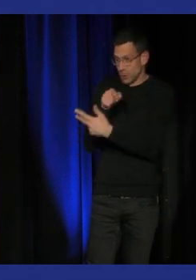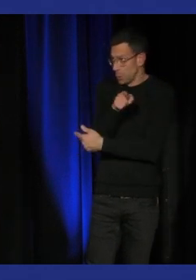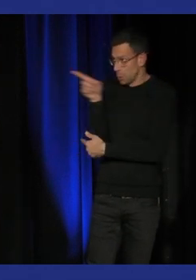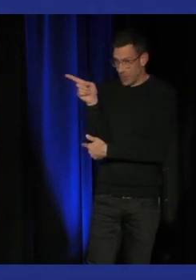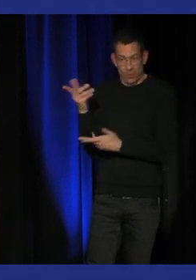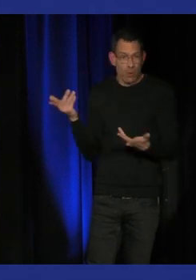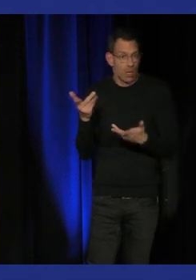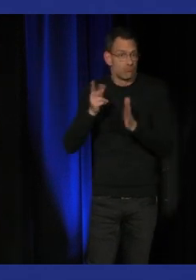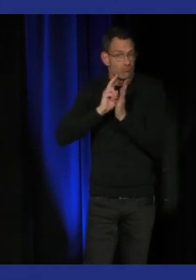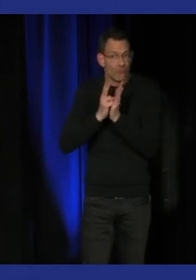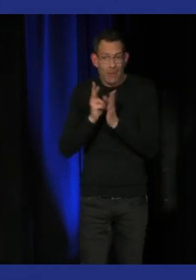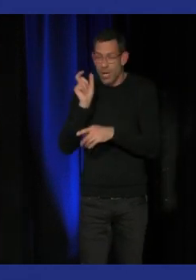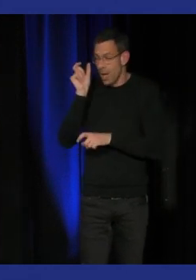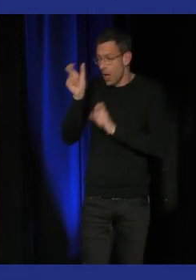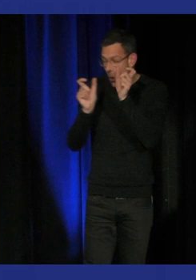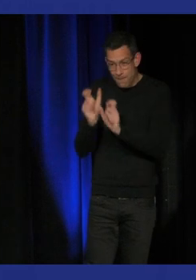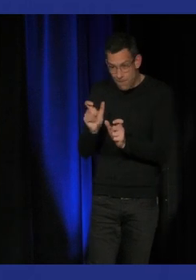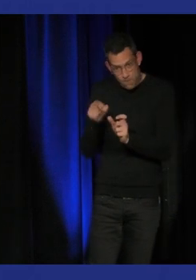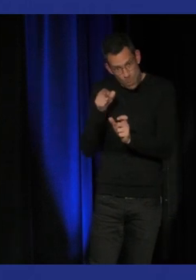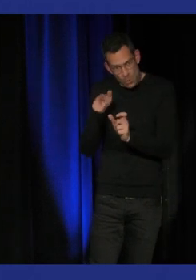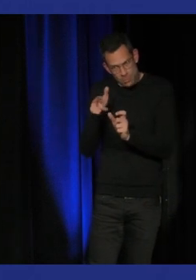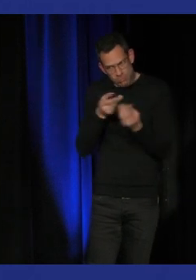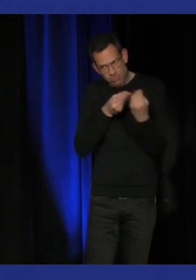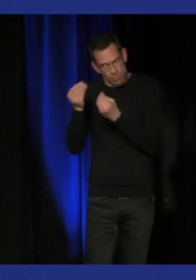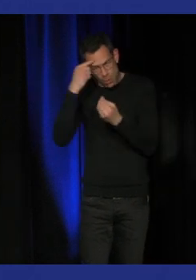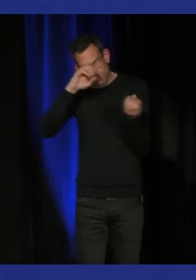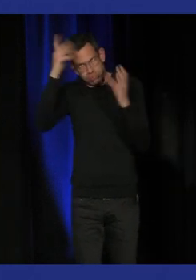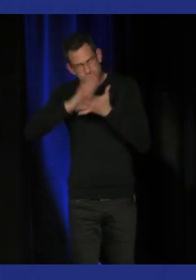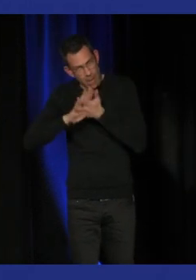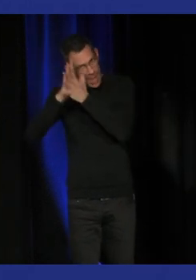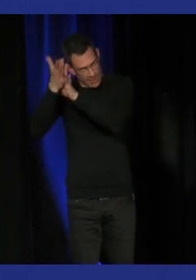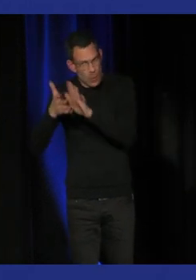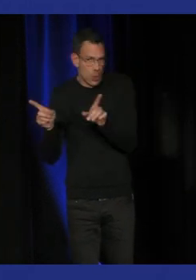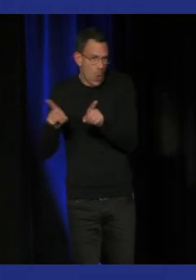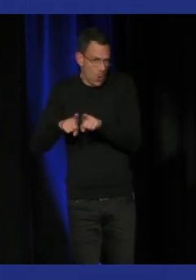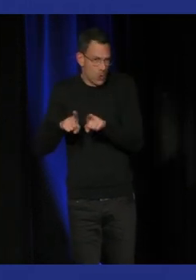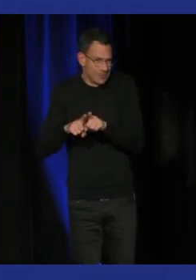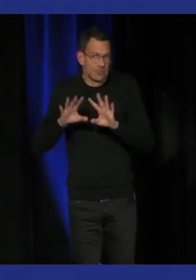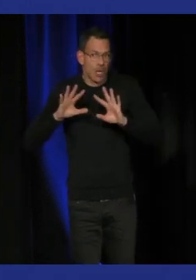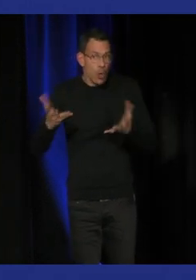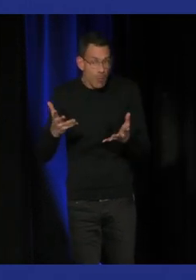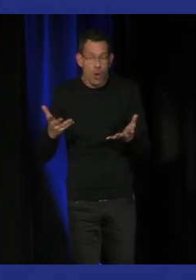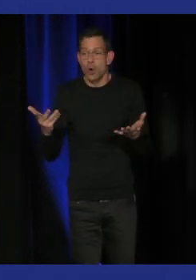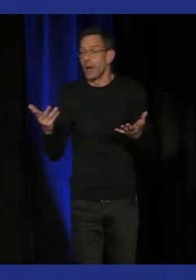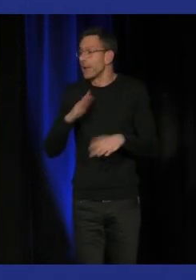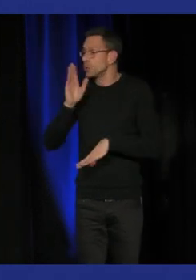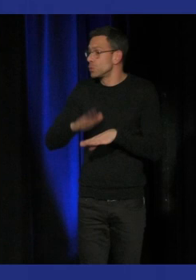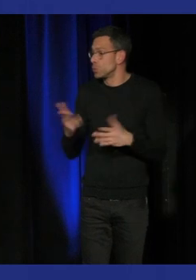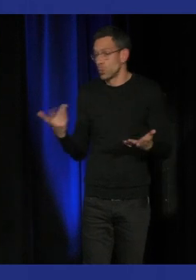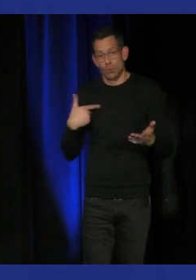vocabulaire, l'usage de ces mots peut aussi aider à changer les choses? Et puis, finalement, quel vocabulaire